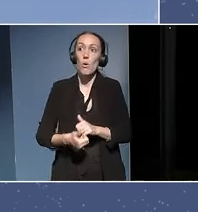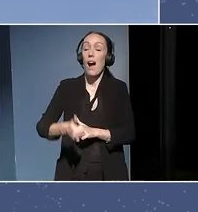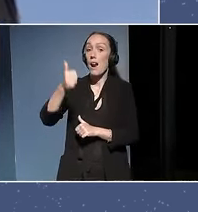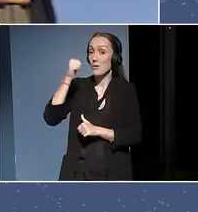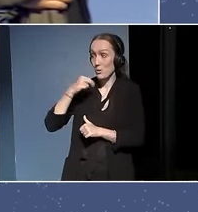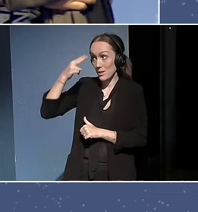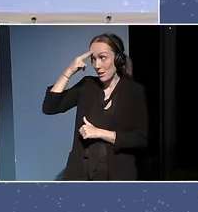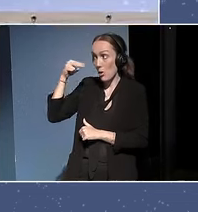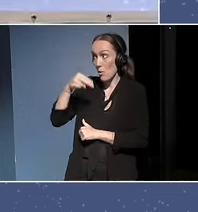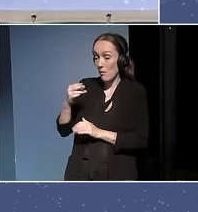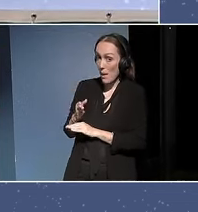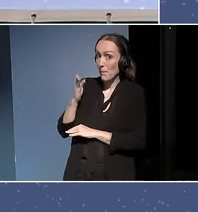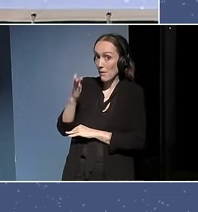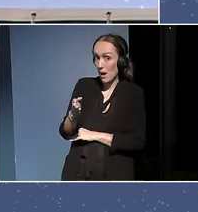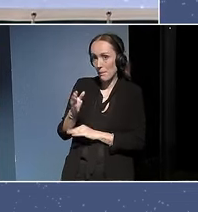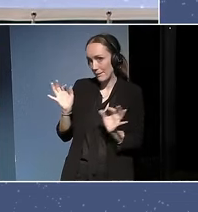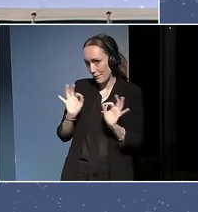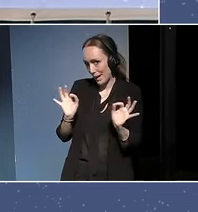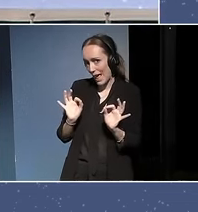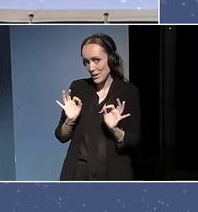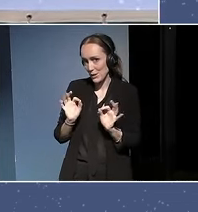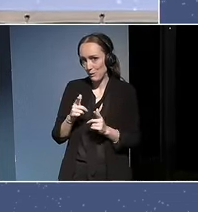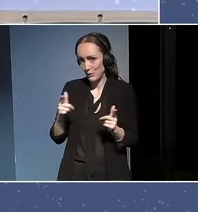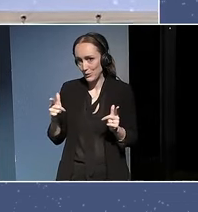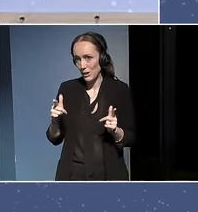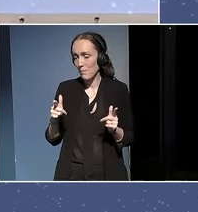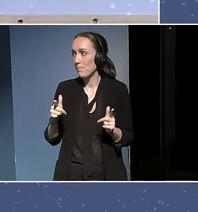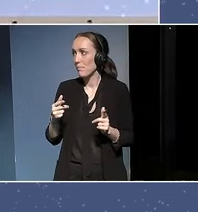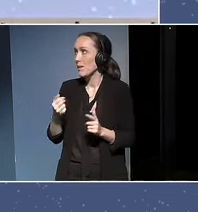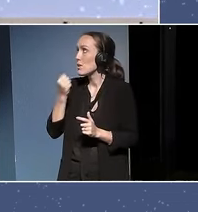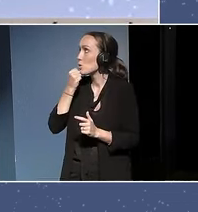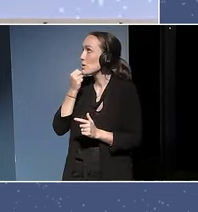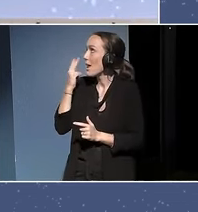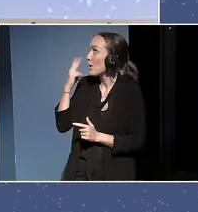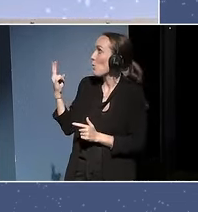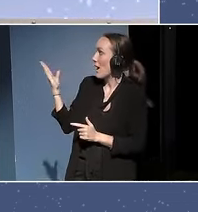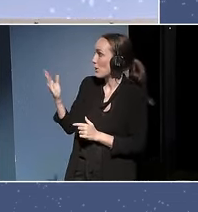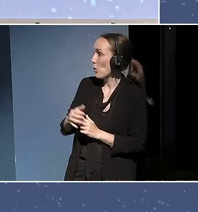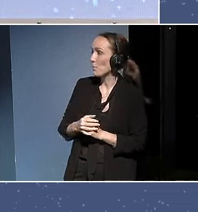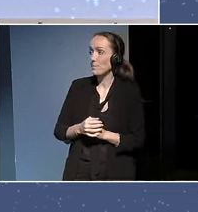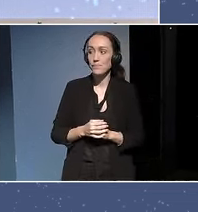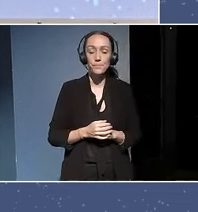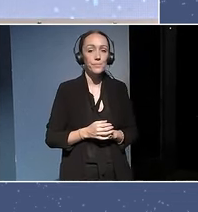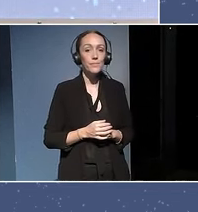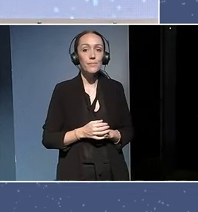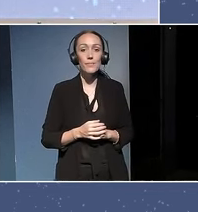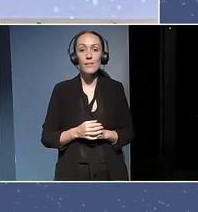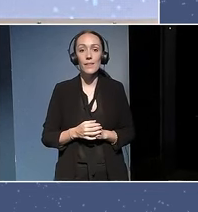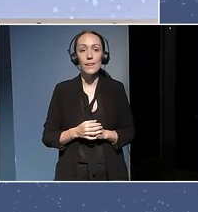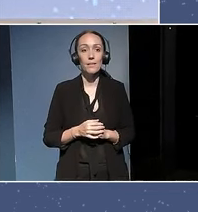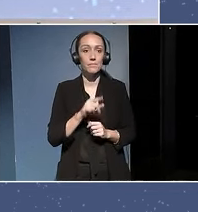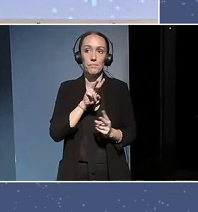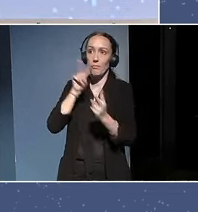novembre Allora le ossa le ossa fragili Scusate Continuo a guardare qua perché ho il monitor Ma lì le